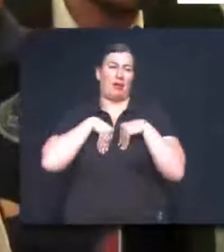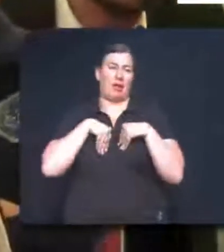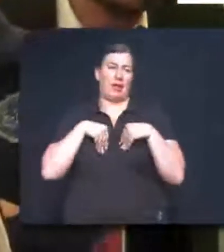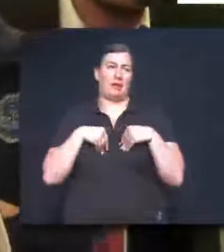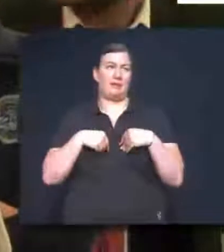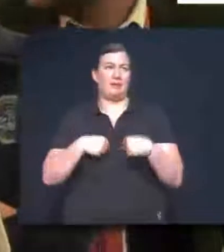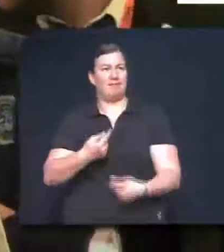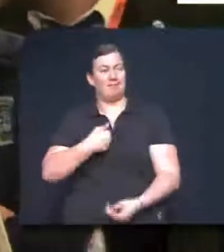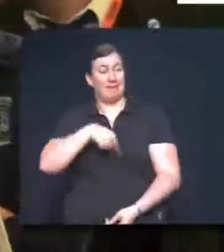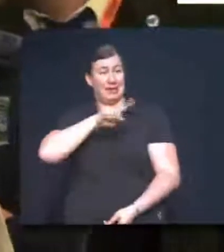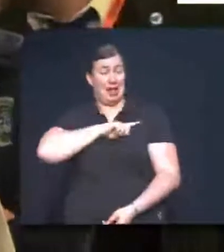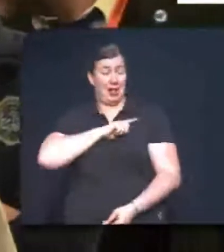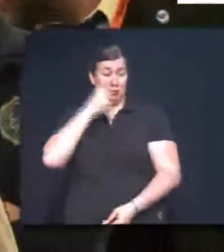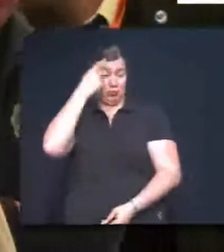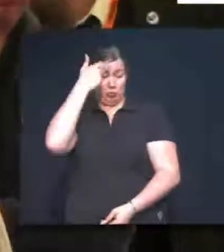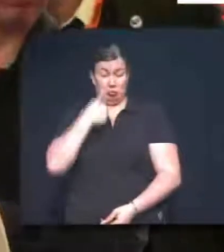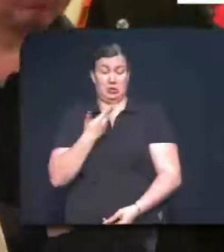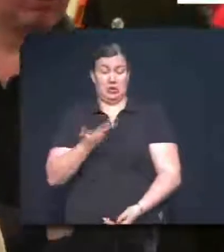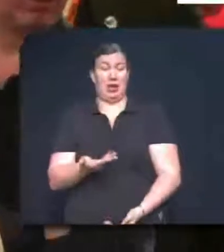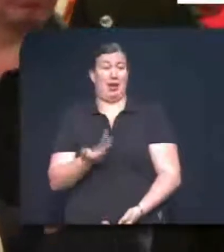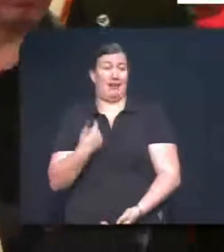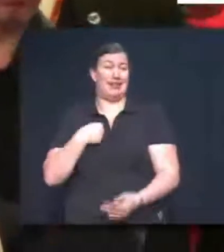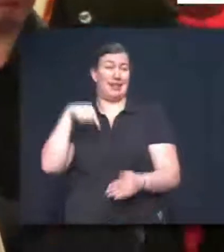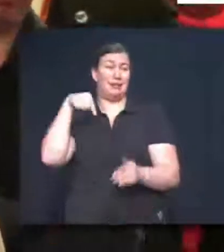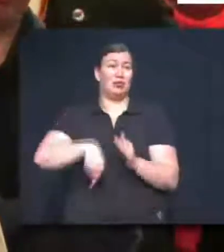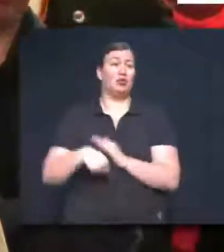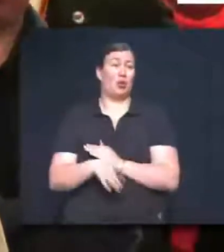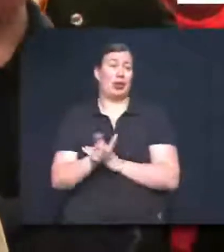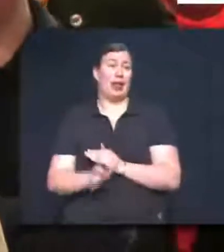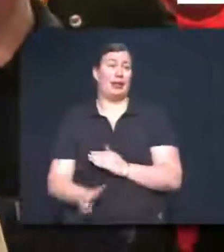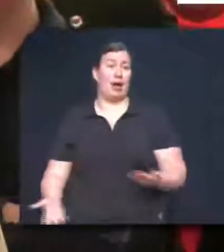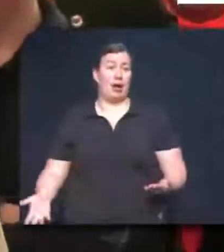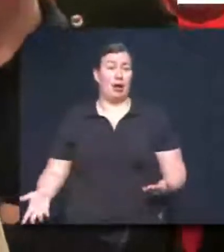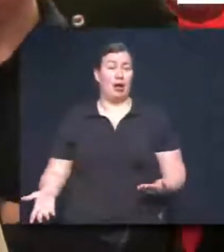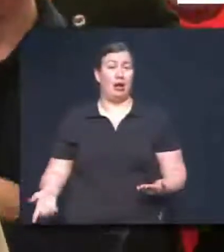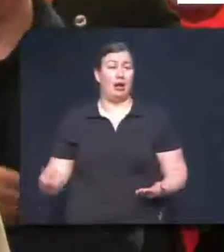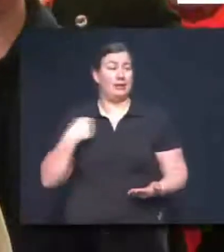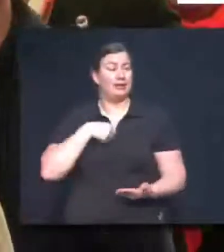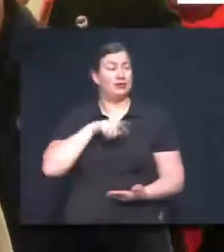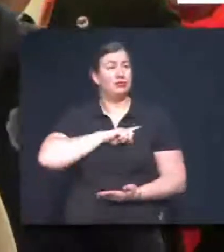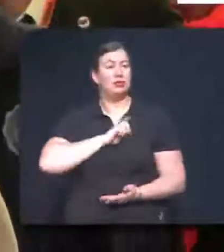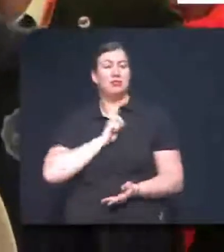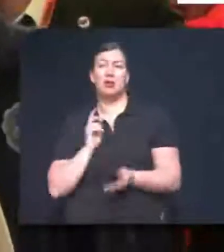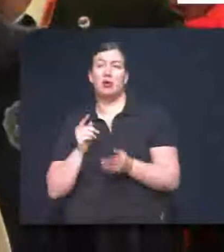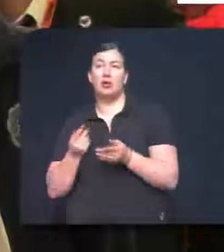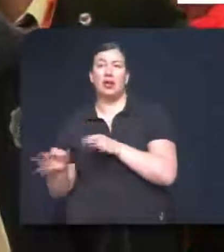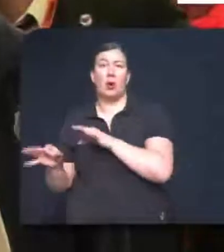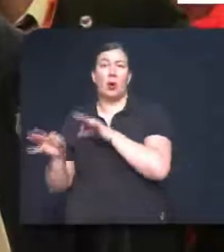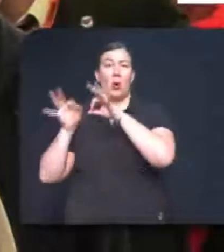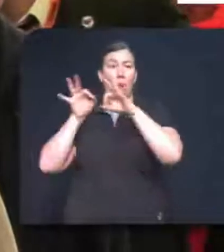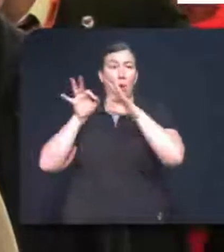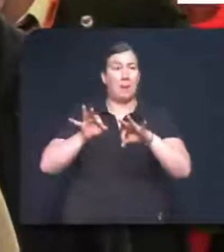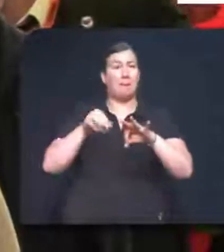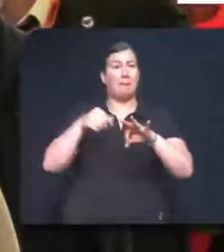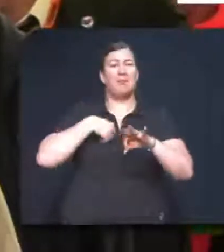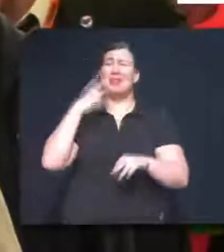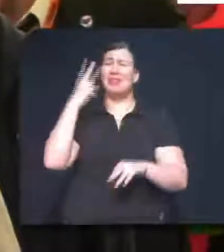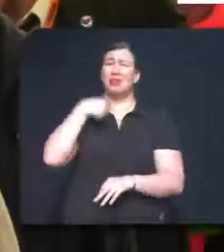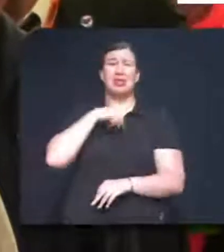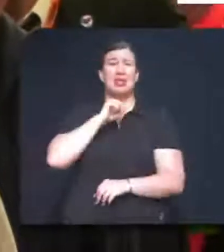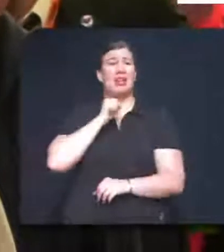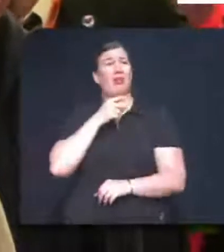sieht Südländer Ausländer ich habe mich eingebürgert und ich Fisch ich verstehe es einfach nicht warum